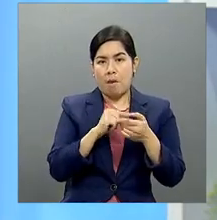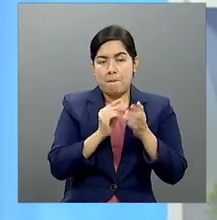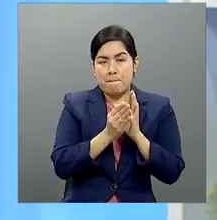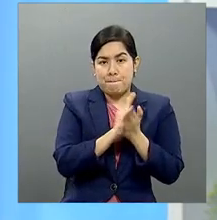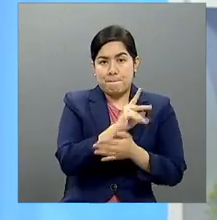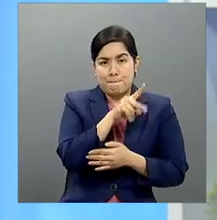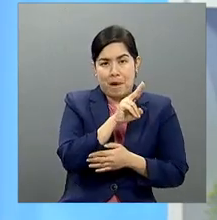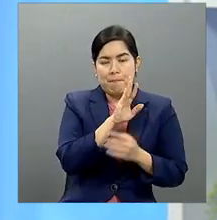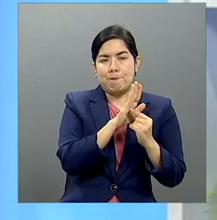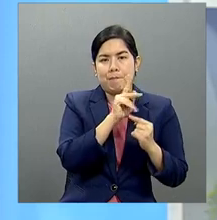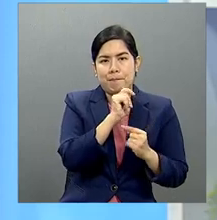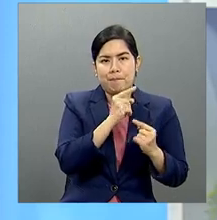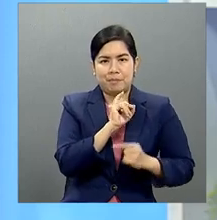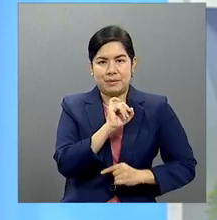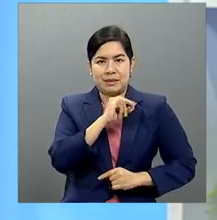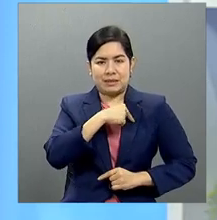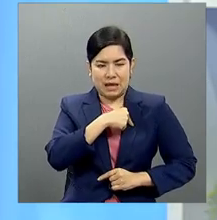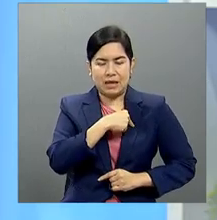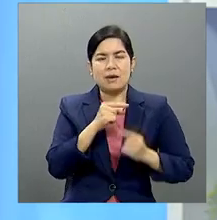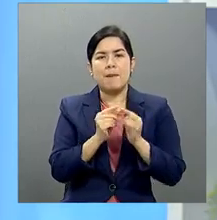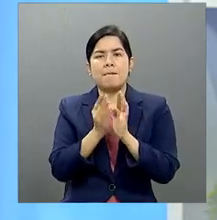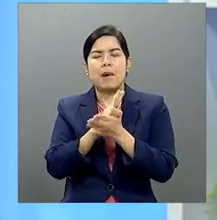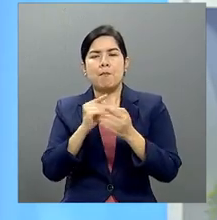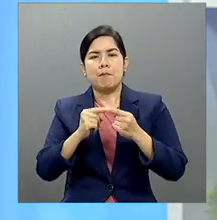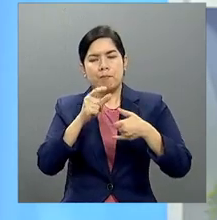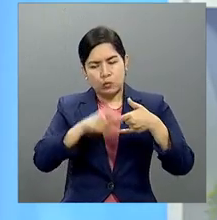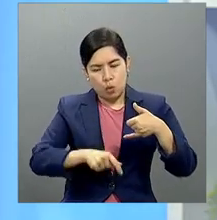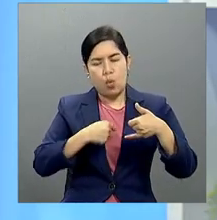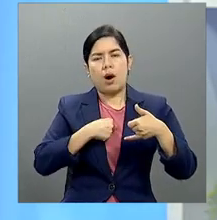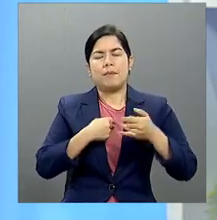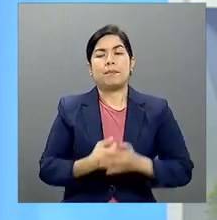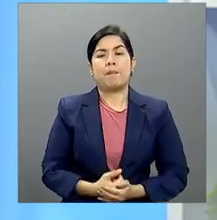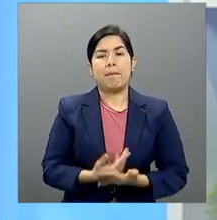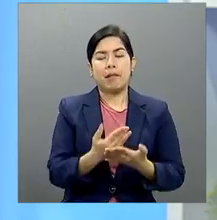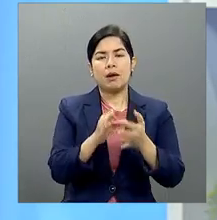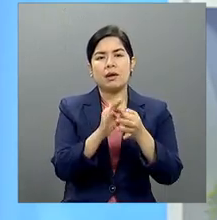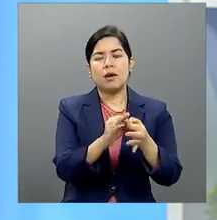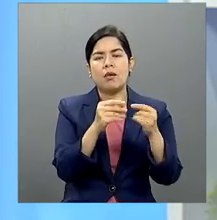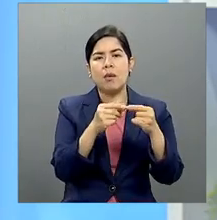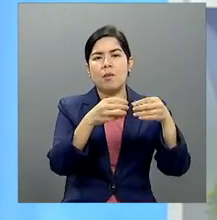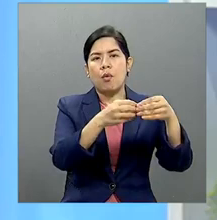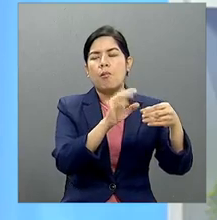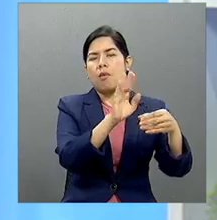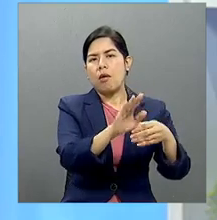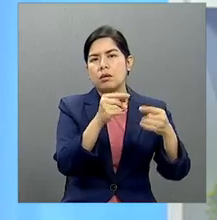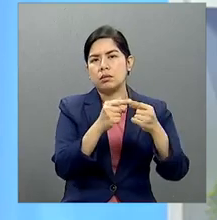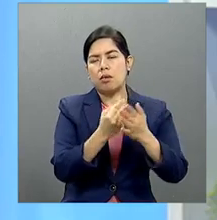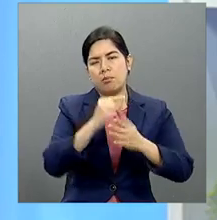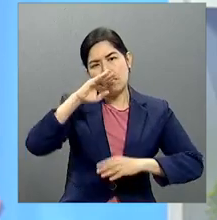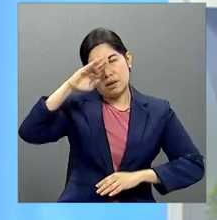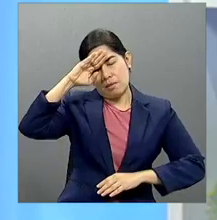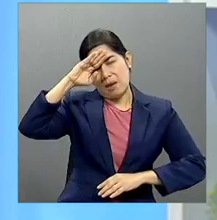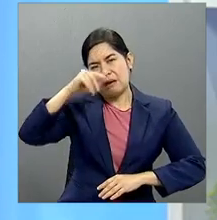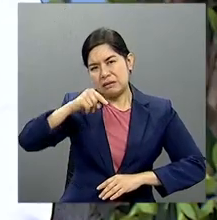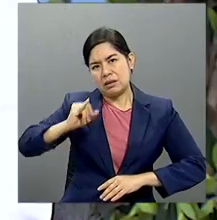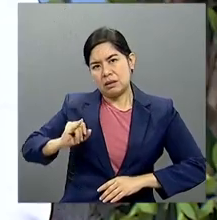การป้องกันเนี่ยมันย่อมดีกว่าการแก้ไขรวมถึงในเรื่องของผู้ป่วยโรคไตวายเรื้อรังเองที่แน่นอนว่าเมื่อคุณเป็นต้องใช้คำว่าอยู่กับ